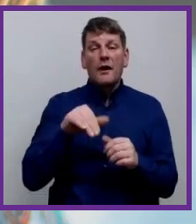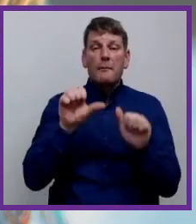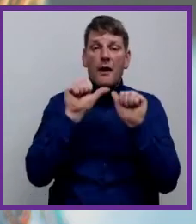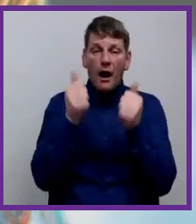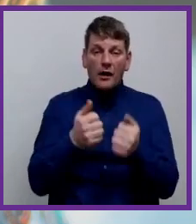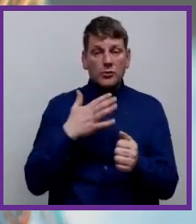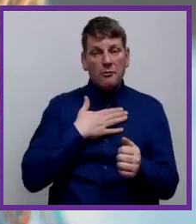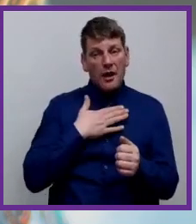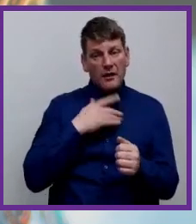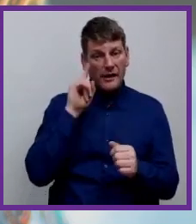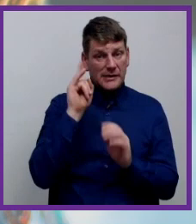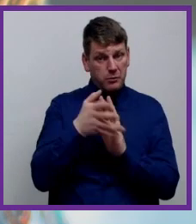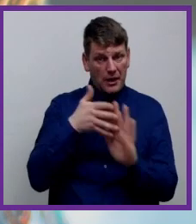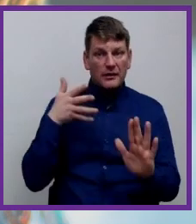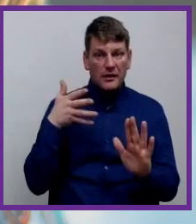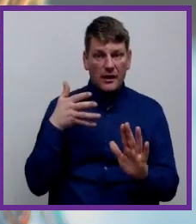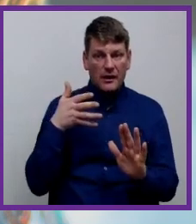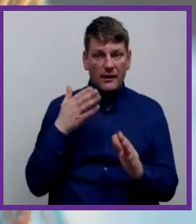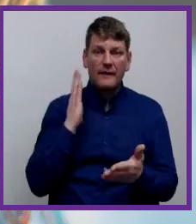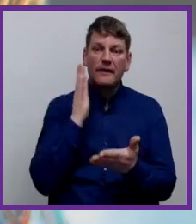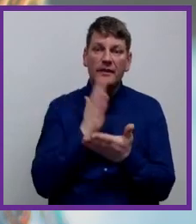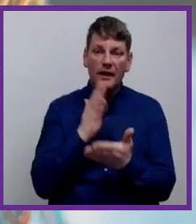manā izpratnē tiek